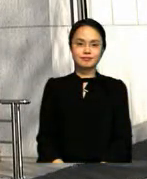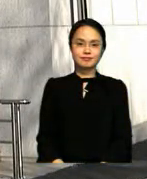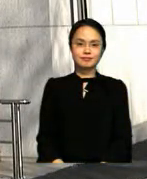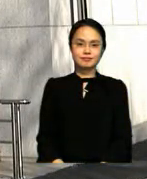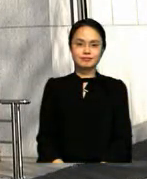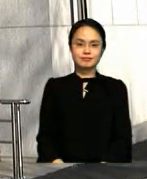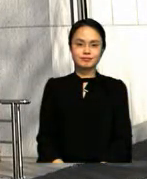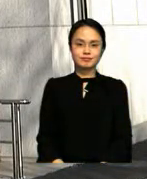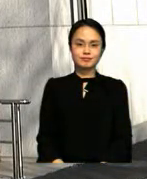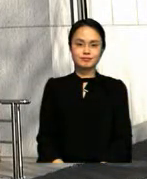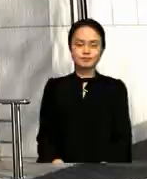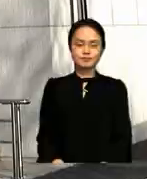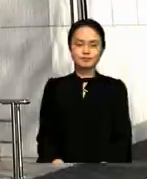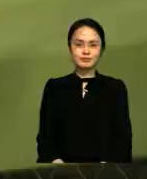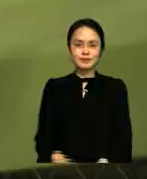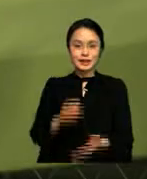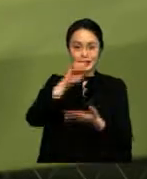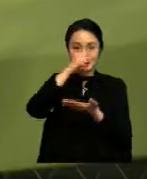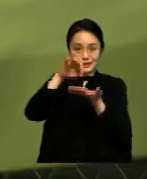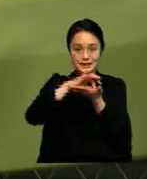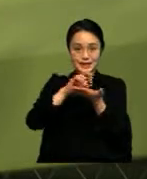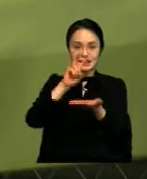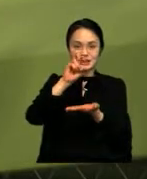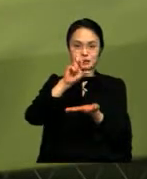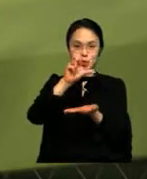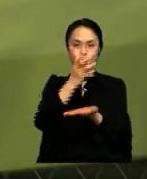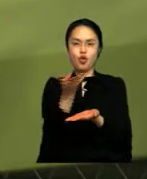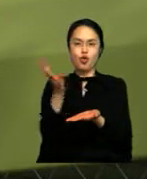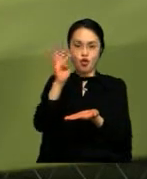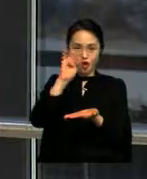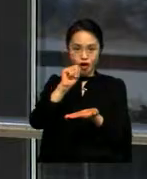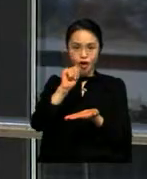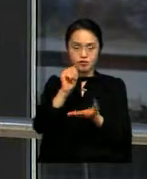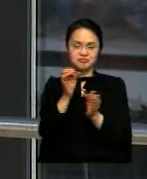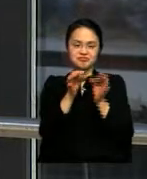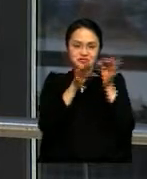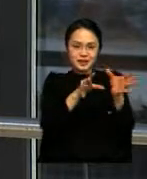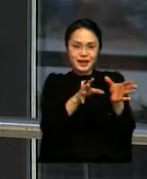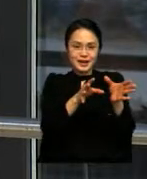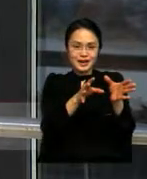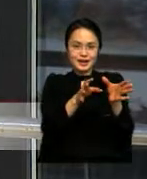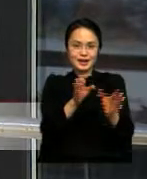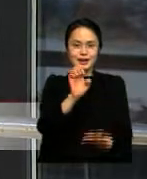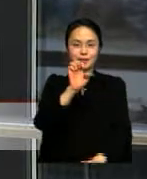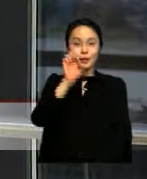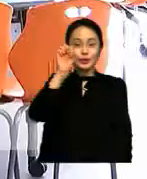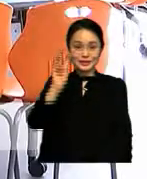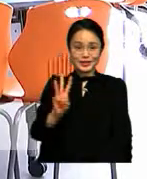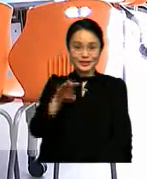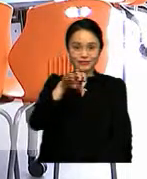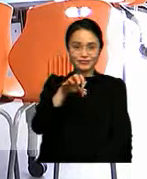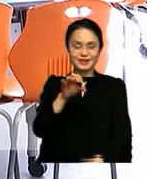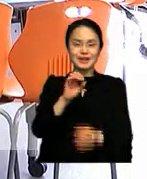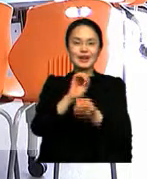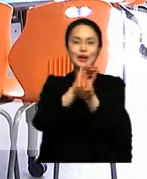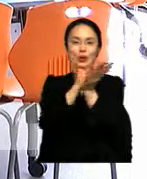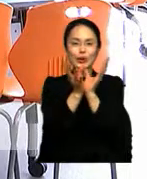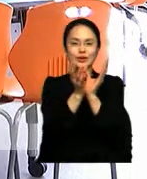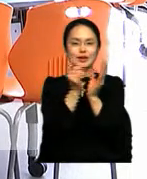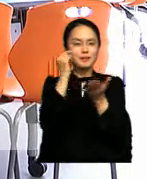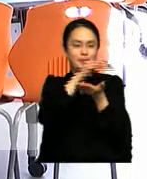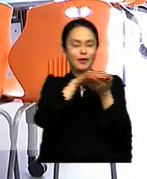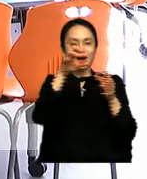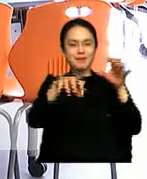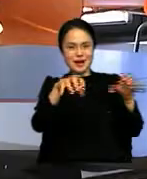국비와 시비 25억 원을 투입해 공사를 마무리한 연꽃평화생태마을 체험관입니다. 접경지역 지원